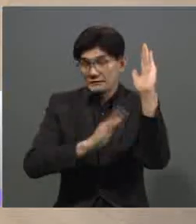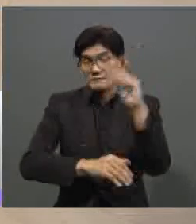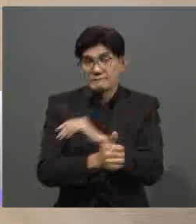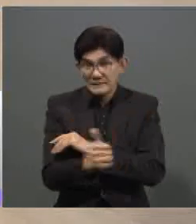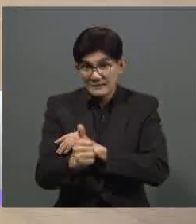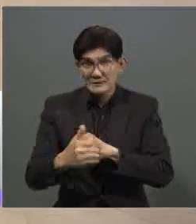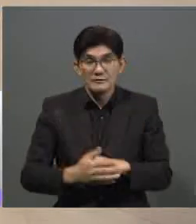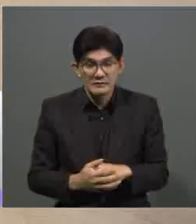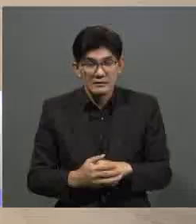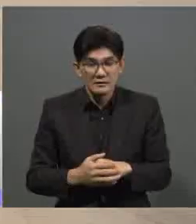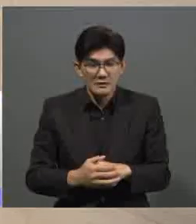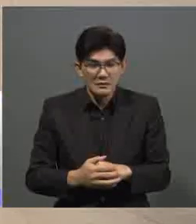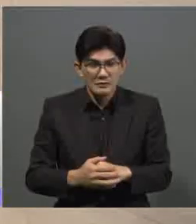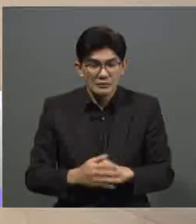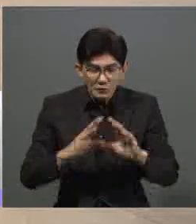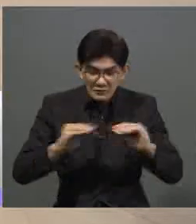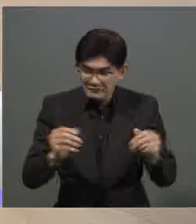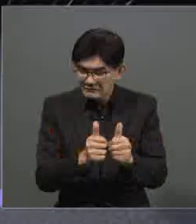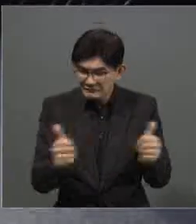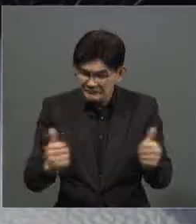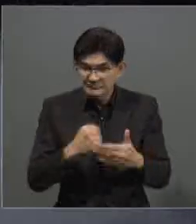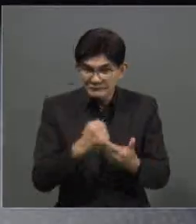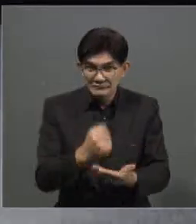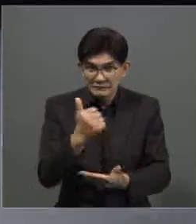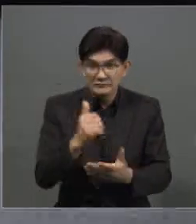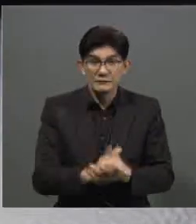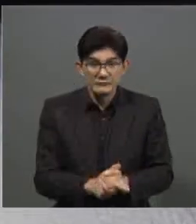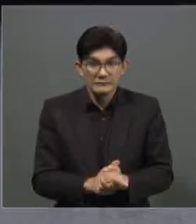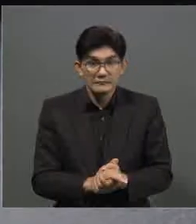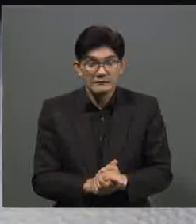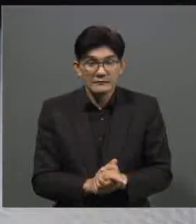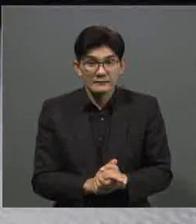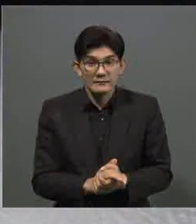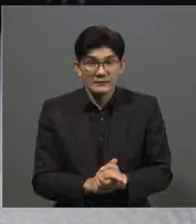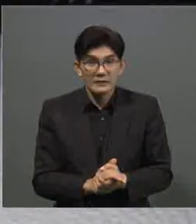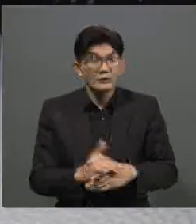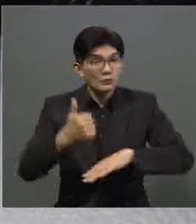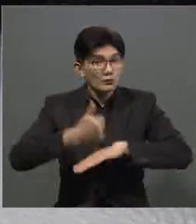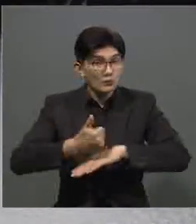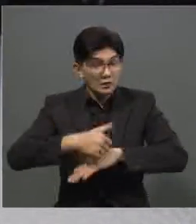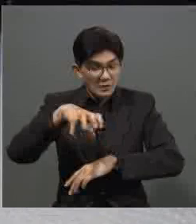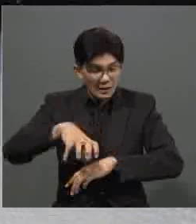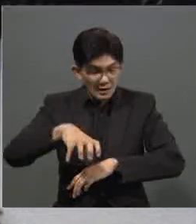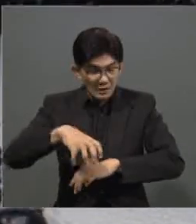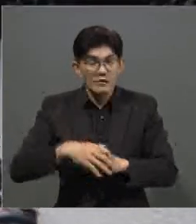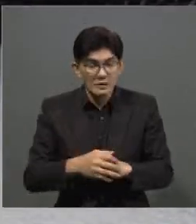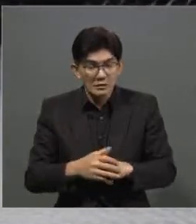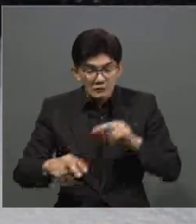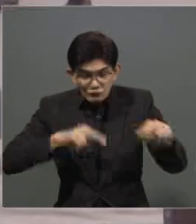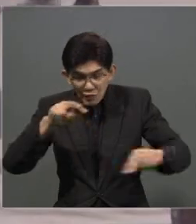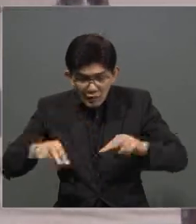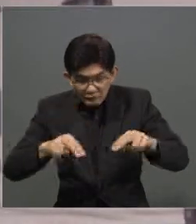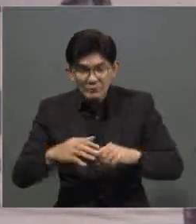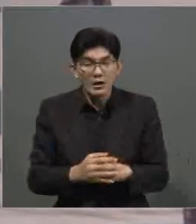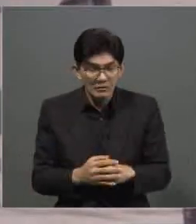ประสิทธิภาพและเกิดสันติสุขได้อย่างยั่งยืนโดยมีนายอสิสัมพันธรัตน์ธิบดีกรมการปกครองและพลเอกพนาแค้ว